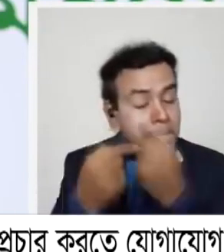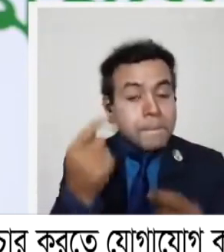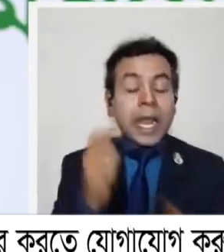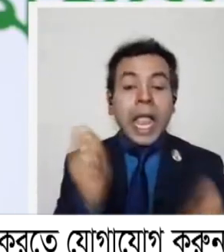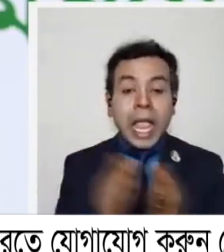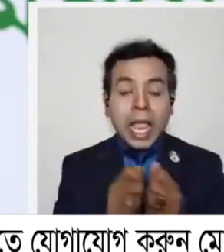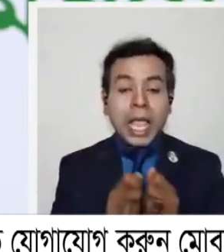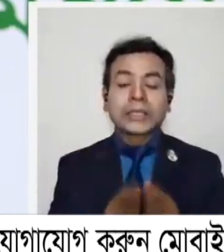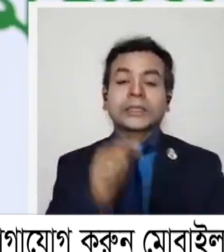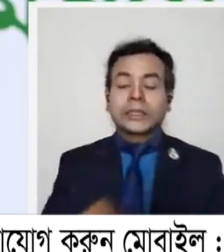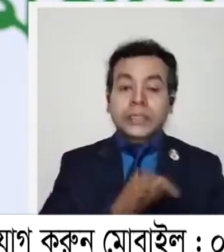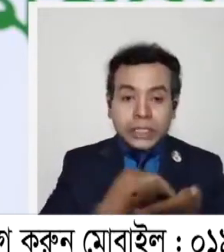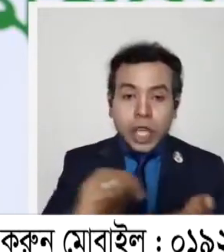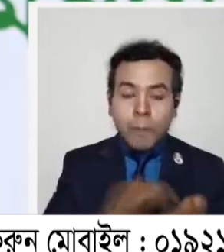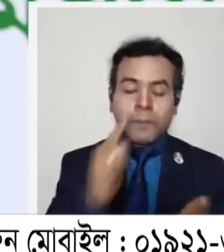রোগীর সংখ্যা